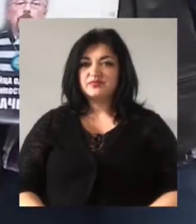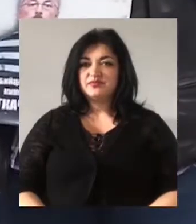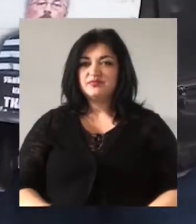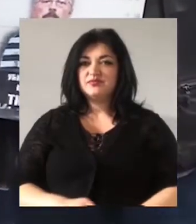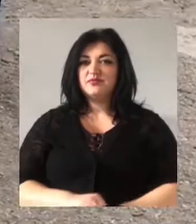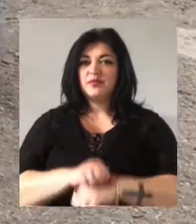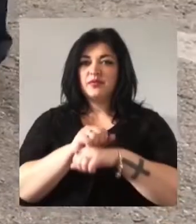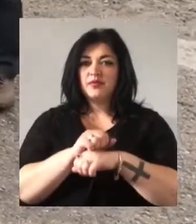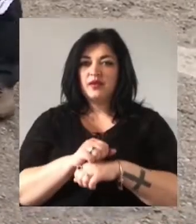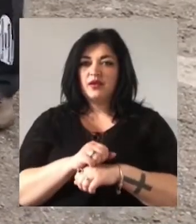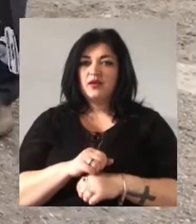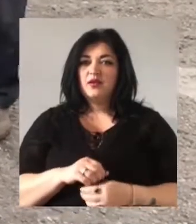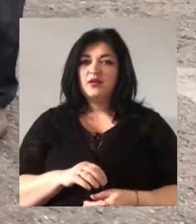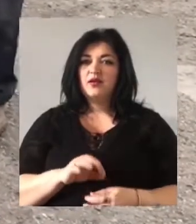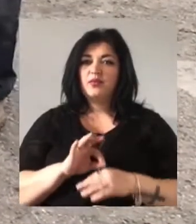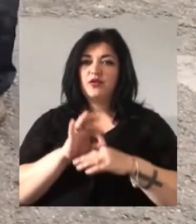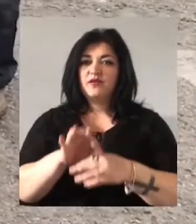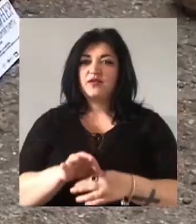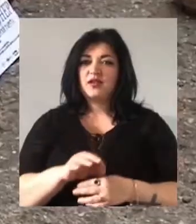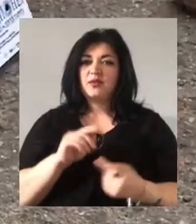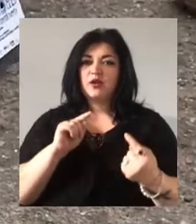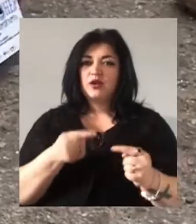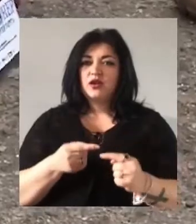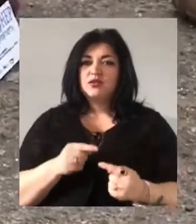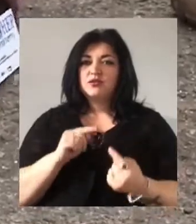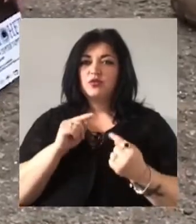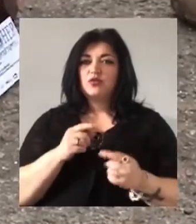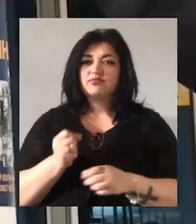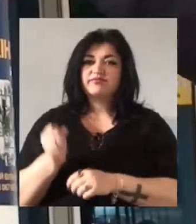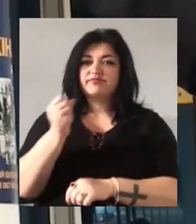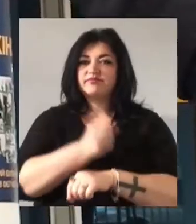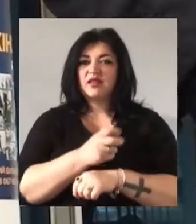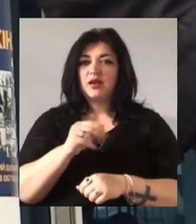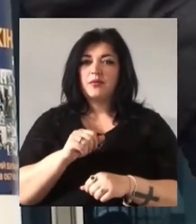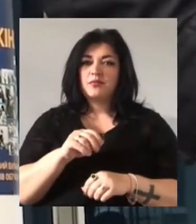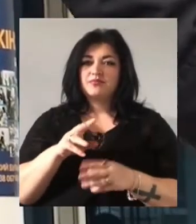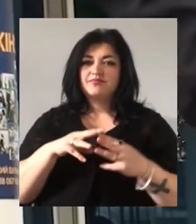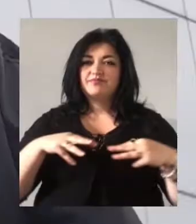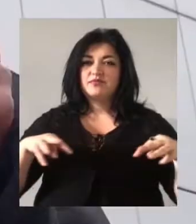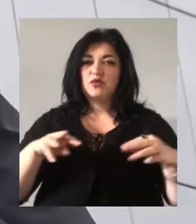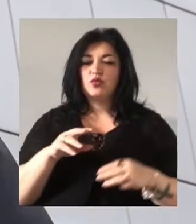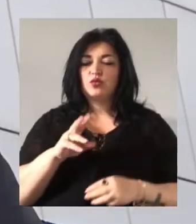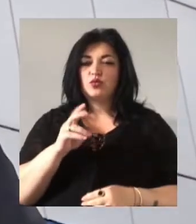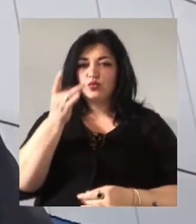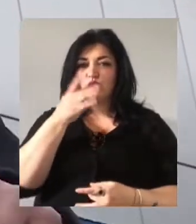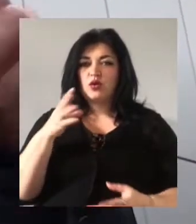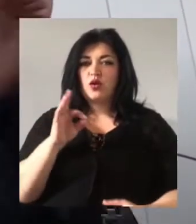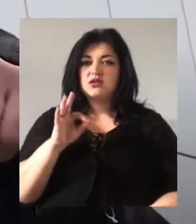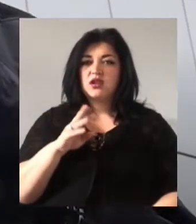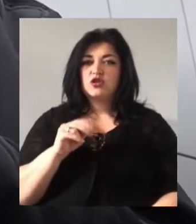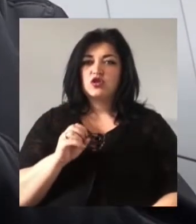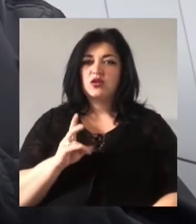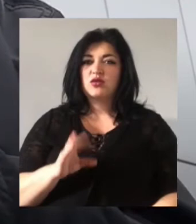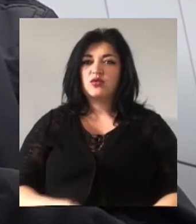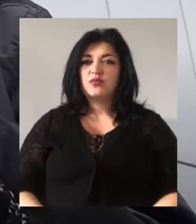Кінематографісти Одеси провели акцію протесту проти призначення на посаду міністра культури Олександра Ткаченка. За останні 15